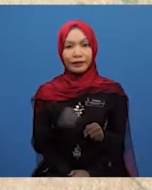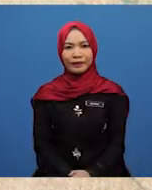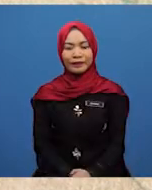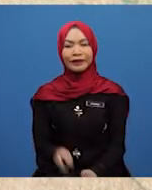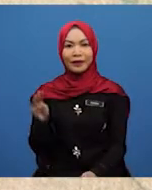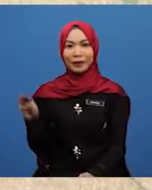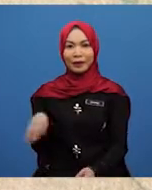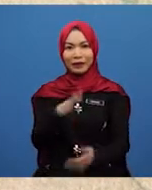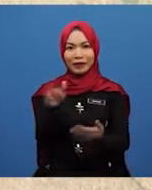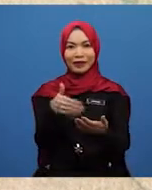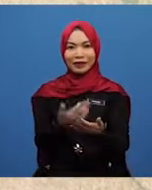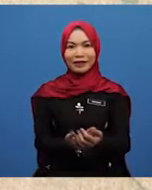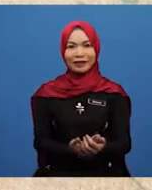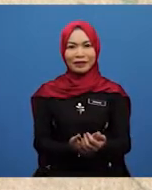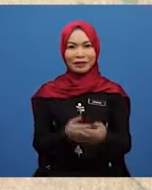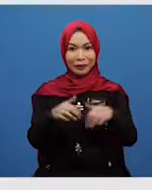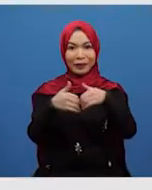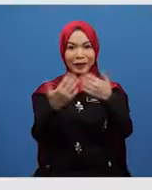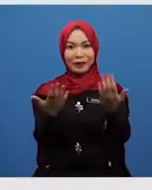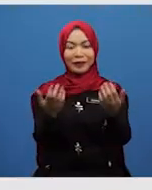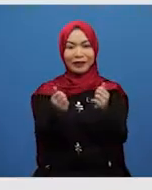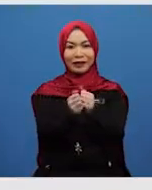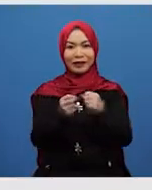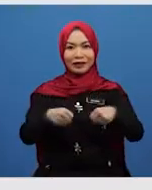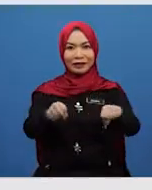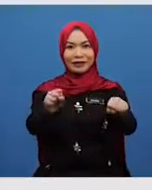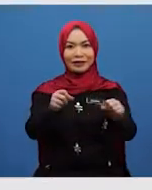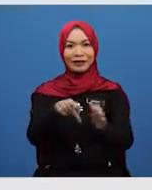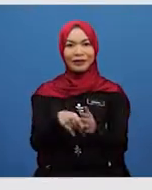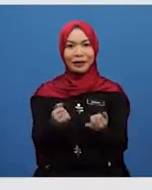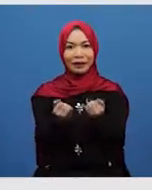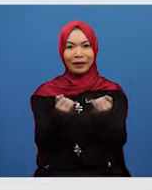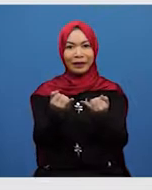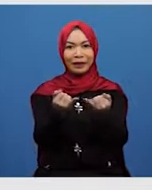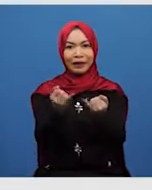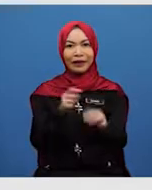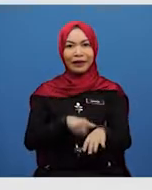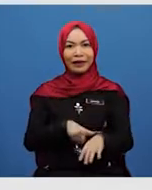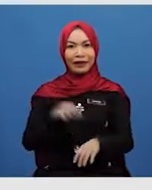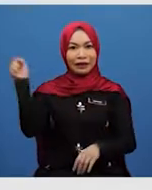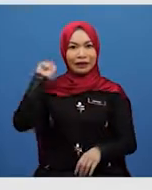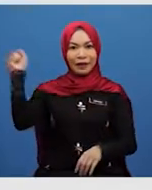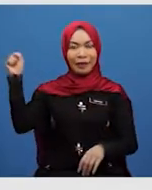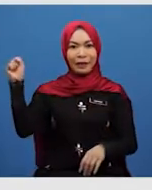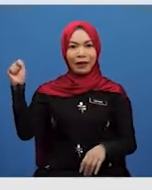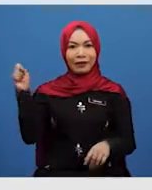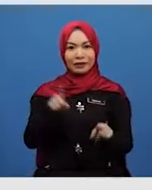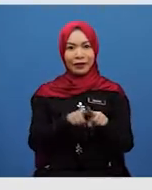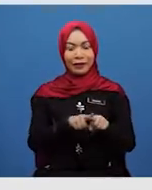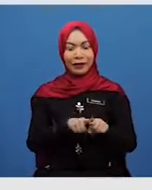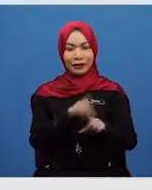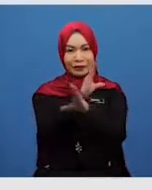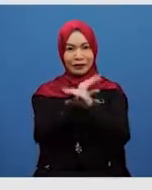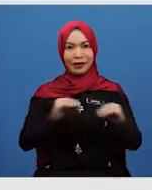Hai murid-murid setiap Bagaimana fullsystem petak Mira disapa seperti di Serawak sama